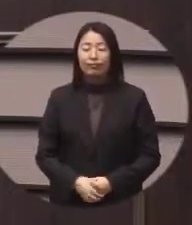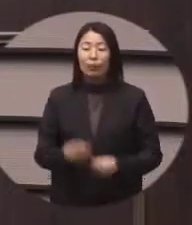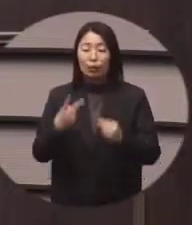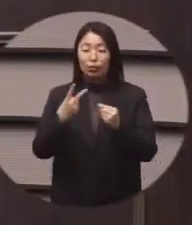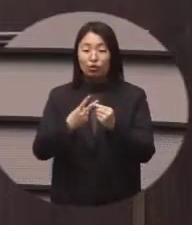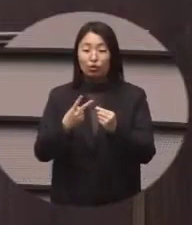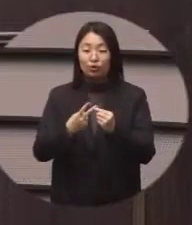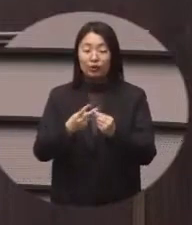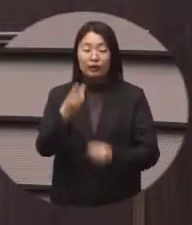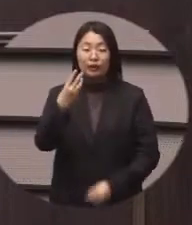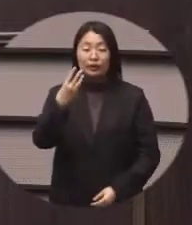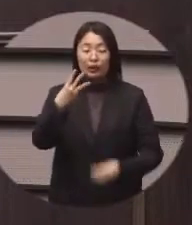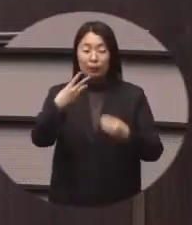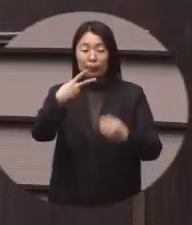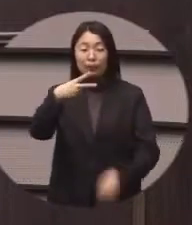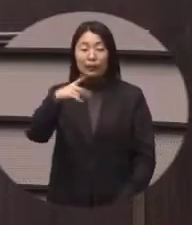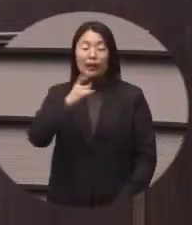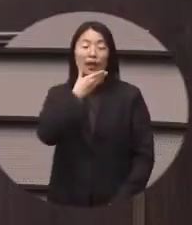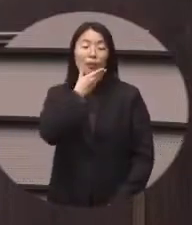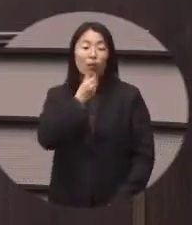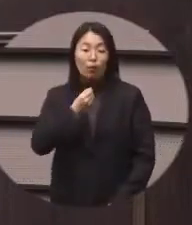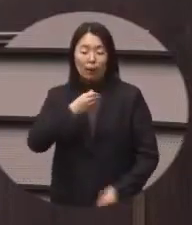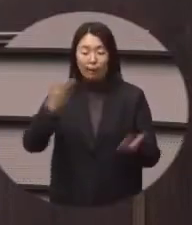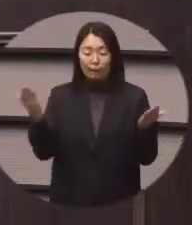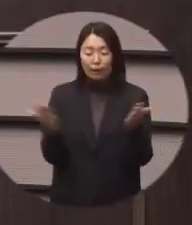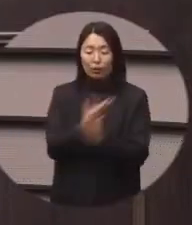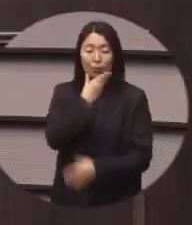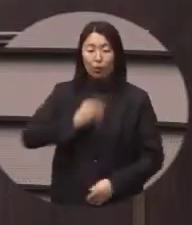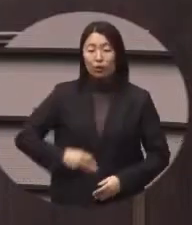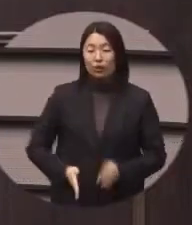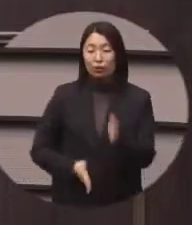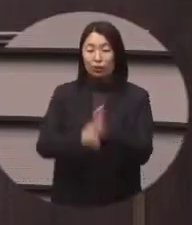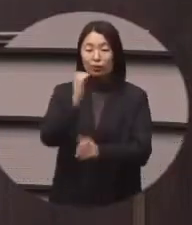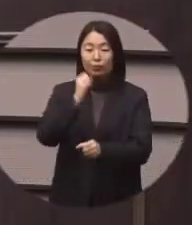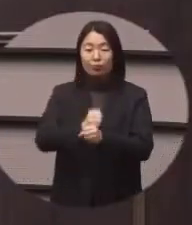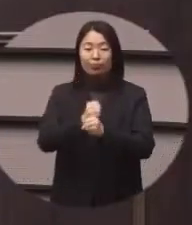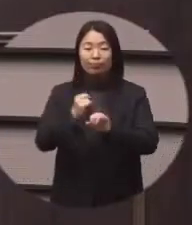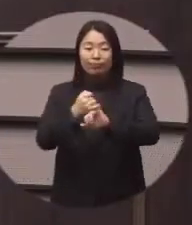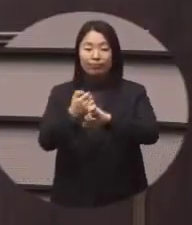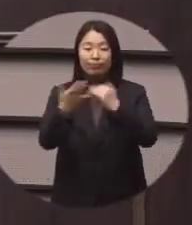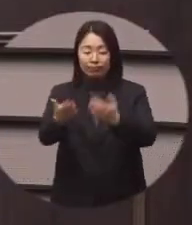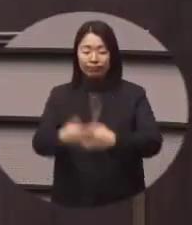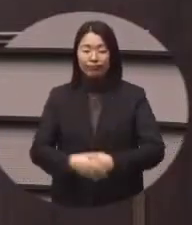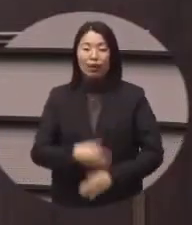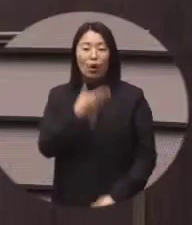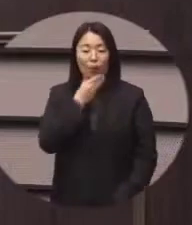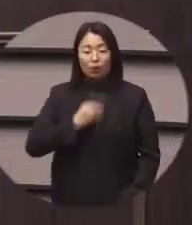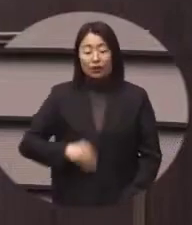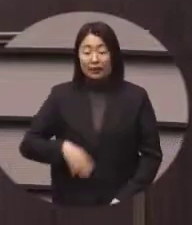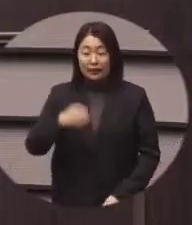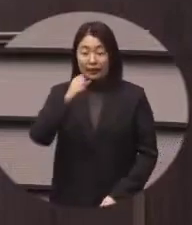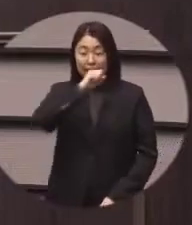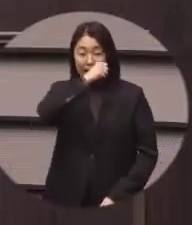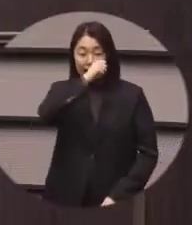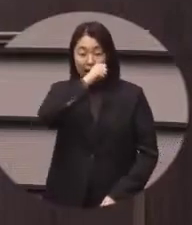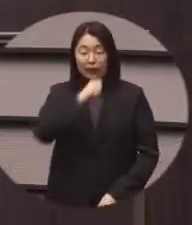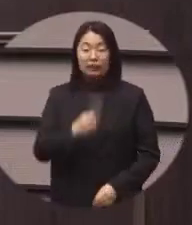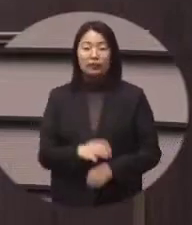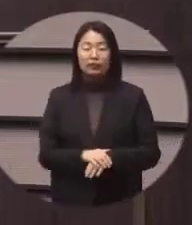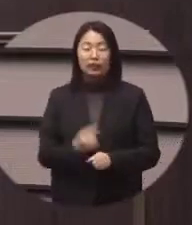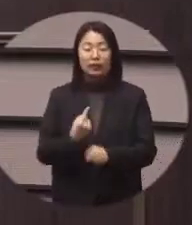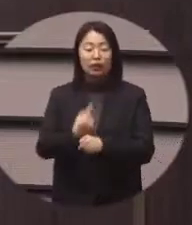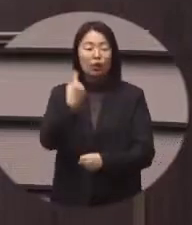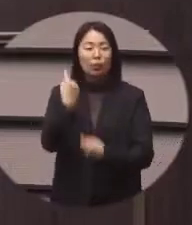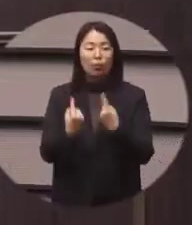둘째, 3대가 행복한 맞춤형 복지도시를 실현하겠습니다. 복지 예산은 금년보다 558억